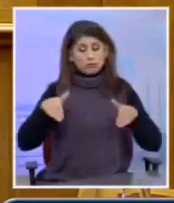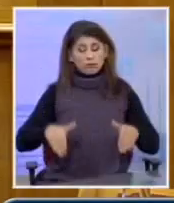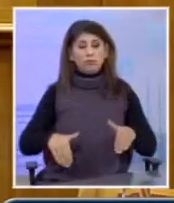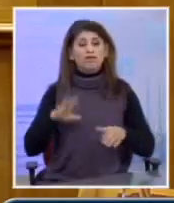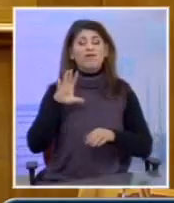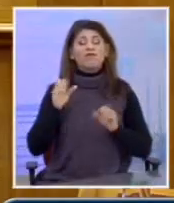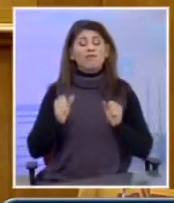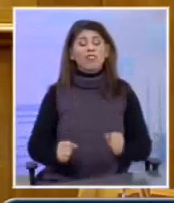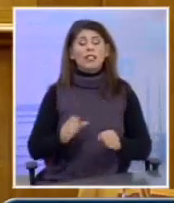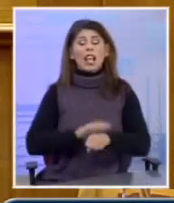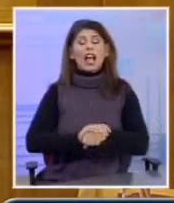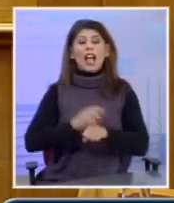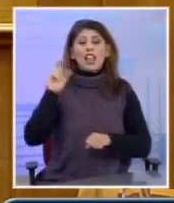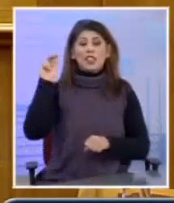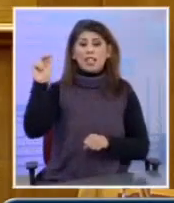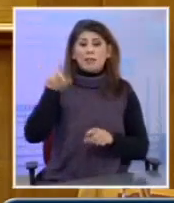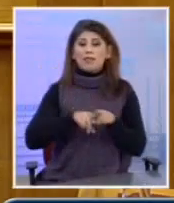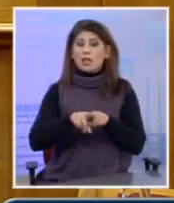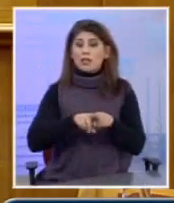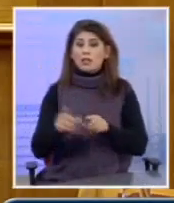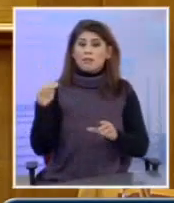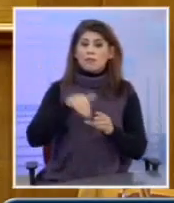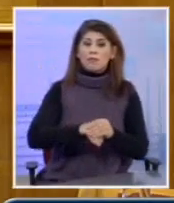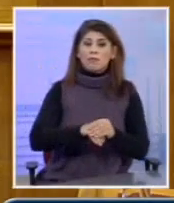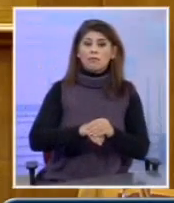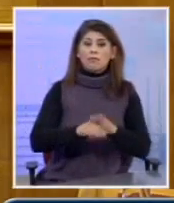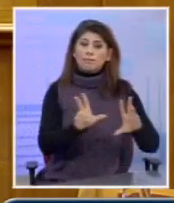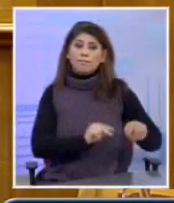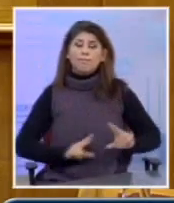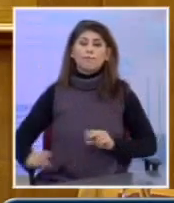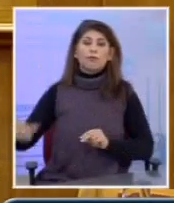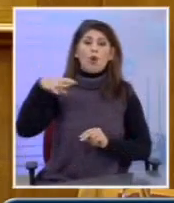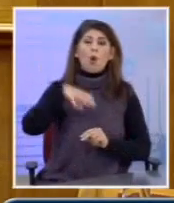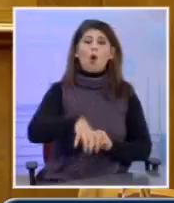της δεσμεύσεις που αφορούν τη συμμετοχή της στον ενιαίο χώρο του Σέγγεν.